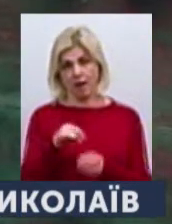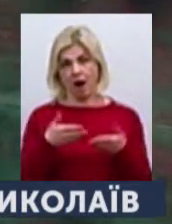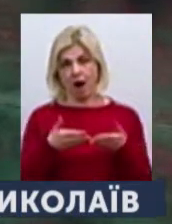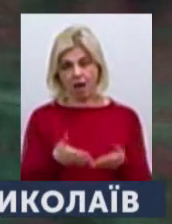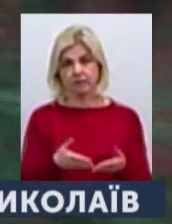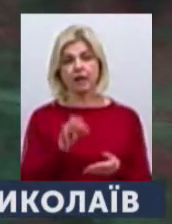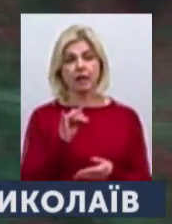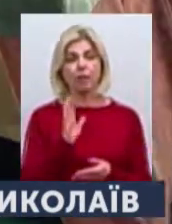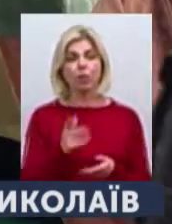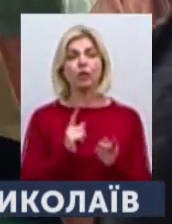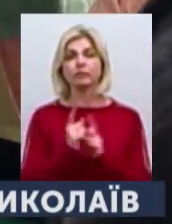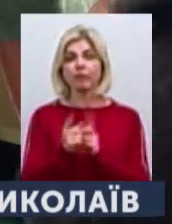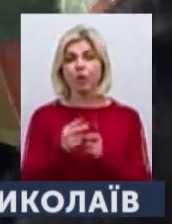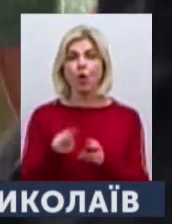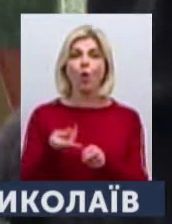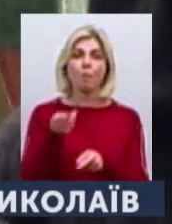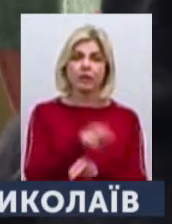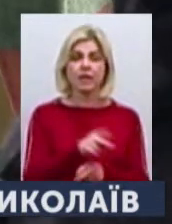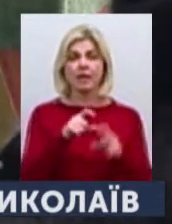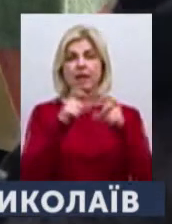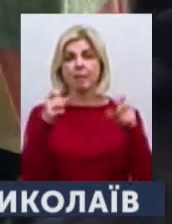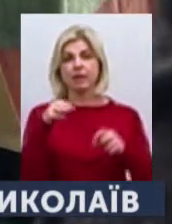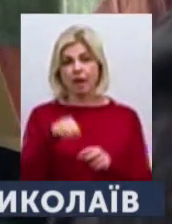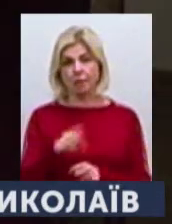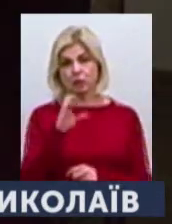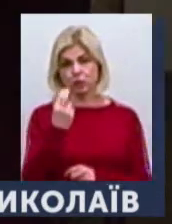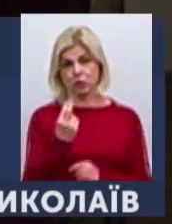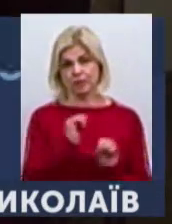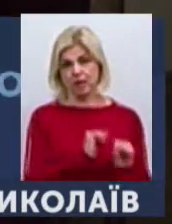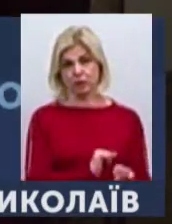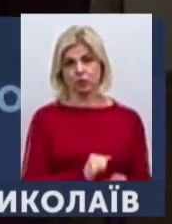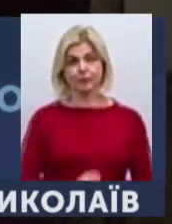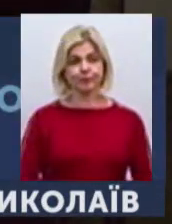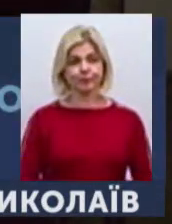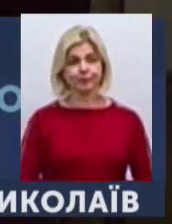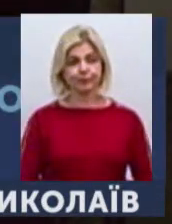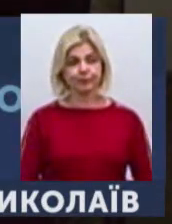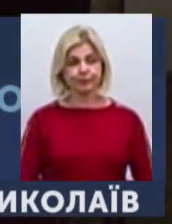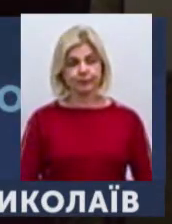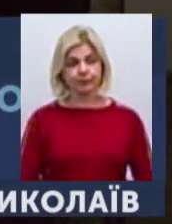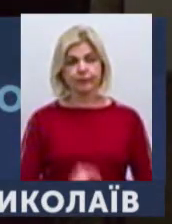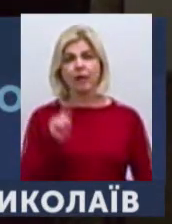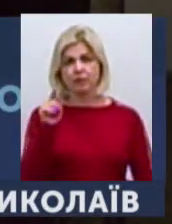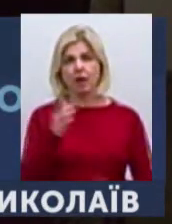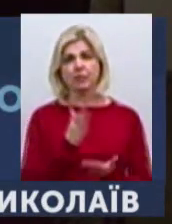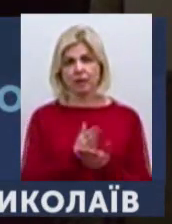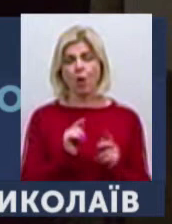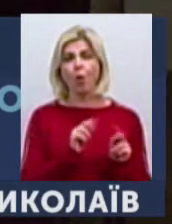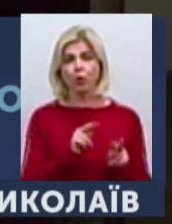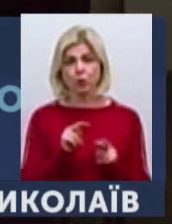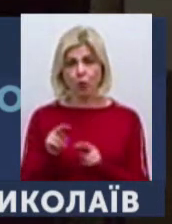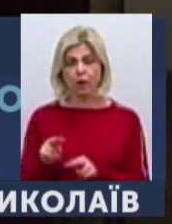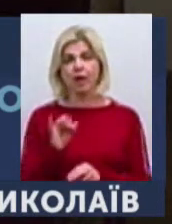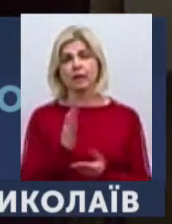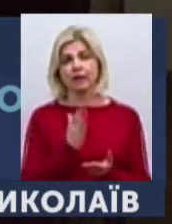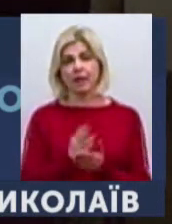громадян перевізнику компенсуватиме Департамент соціального захисту. Там ведеться певний контроль, виїжджають і